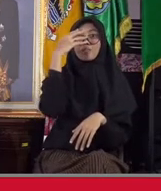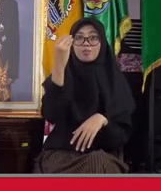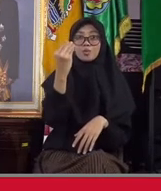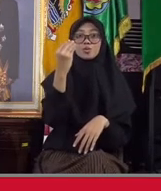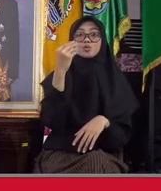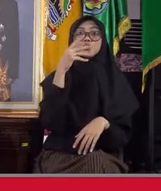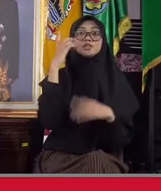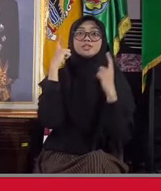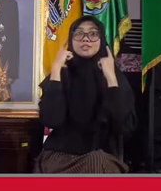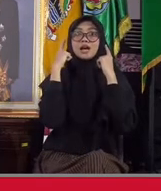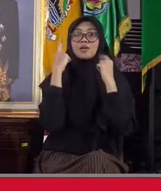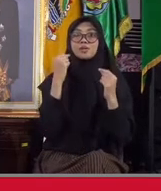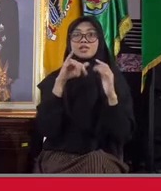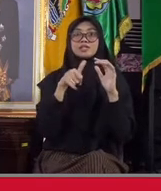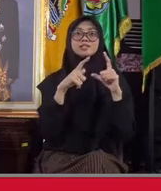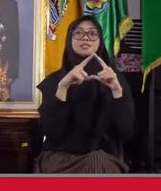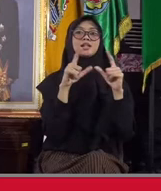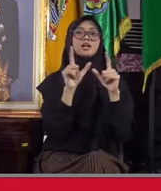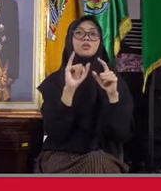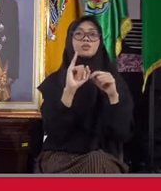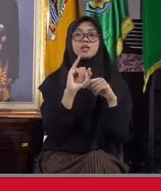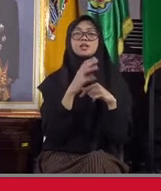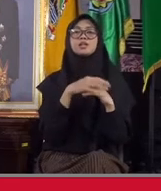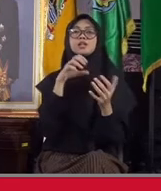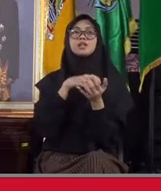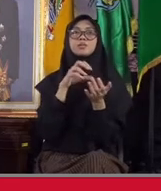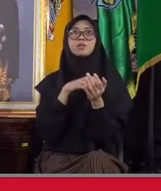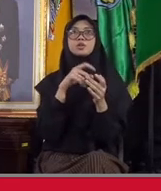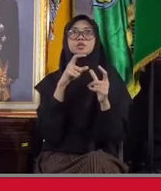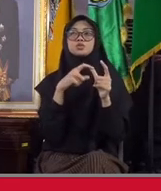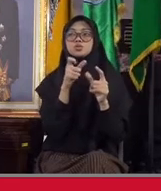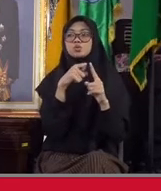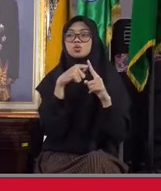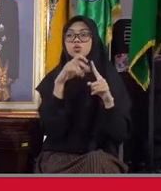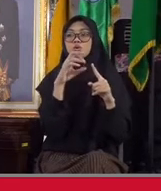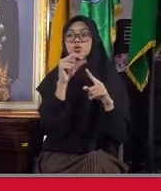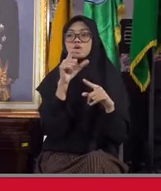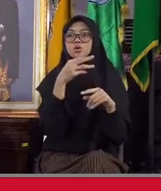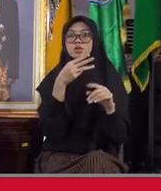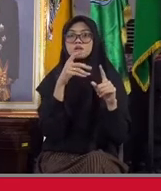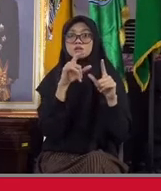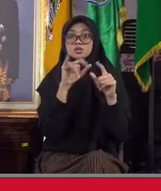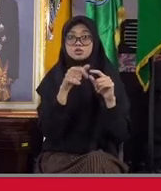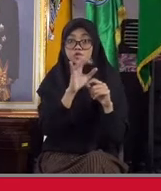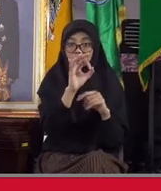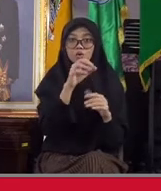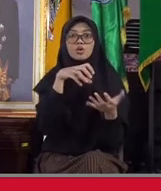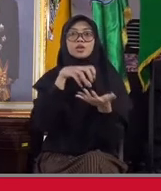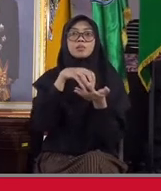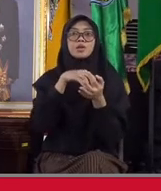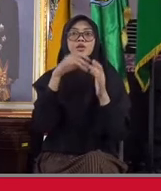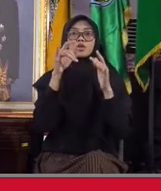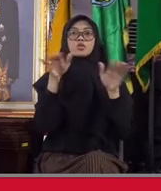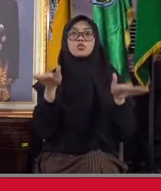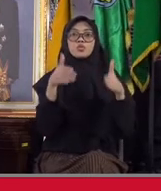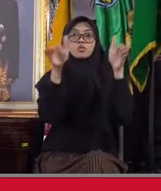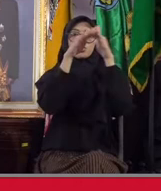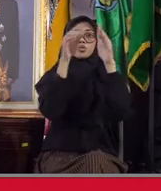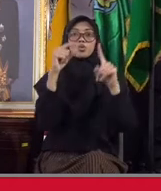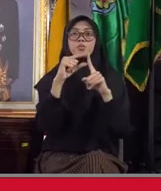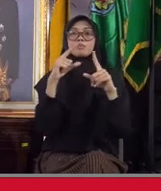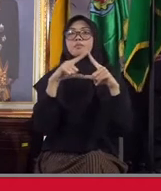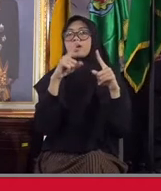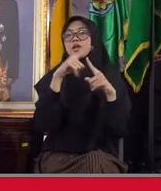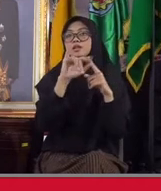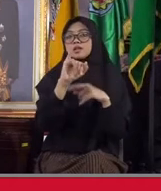Nah ini, jadi ada sebuah kampung Jawi di Kelurahan Sukorejo, Kecamatan Gunung Pati. Ini yang bisa melihat